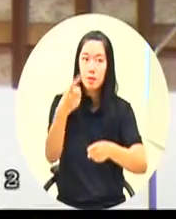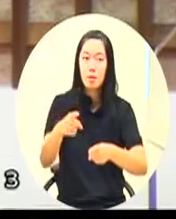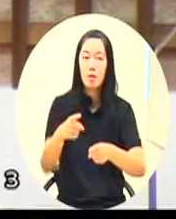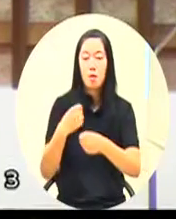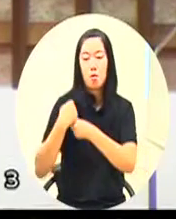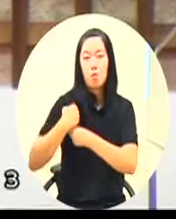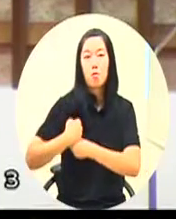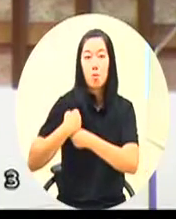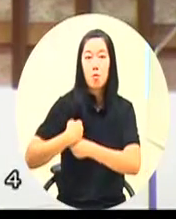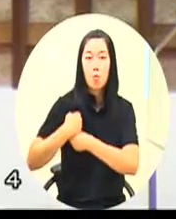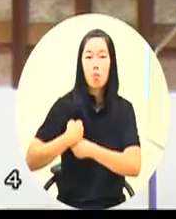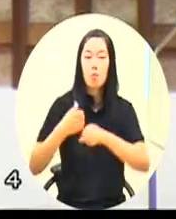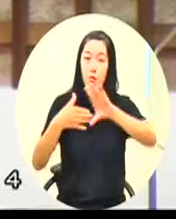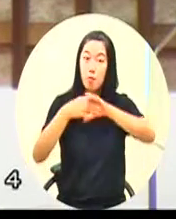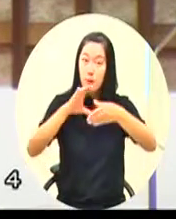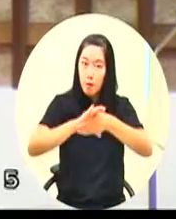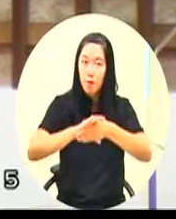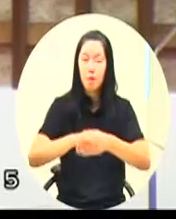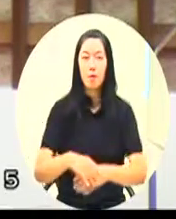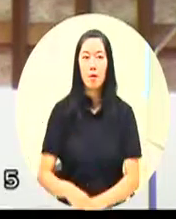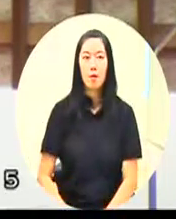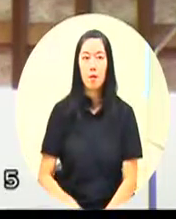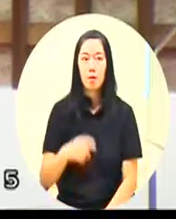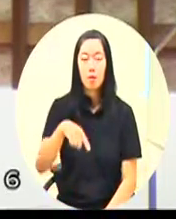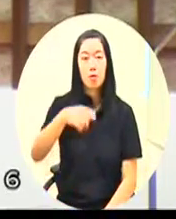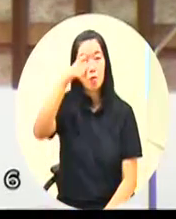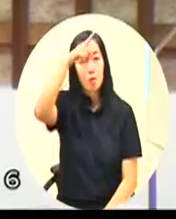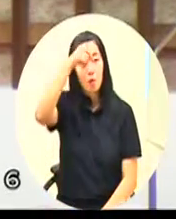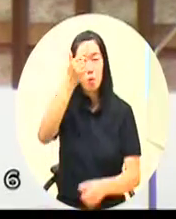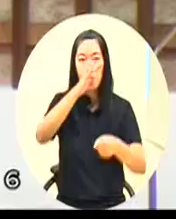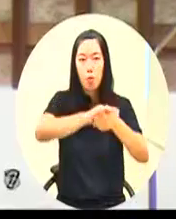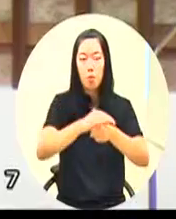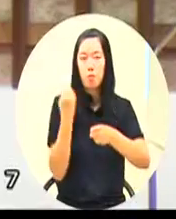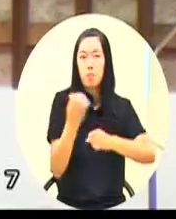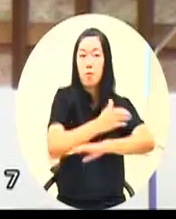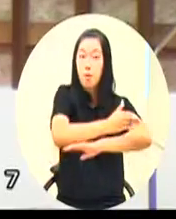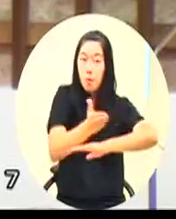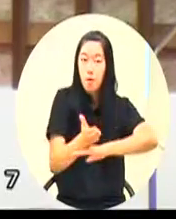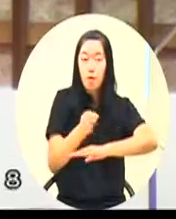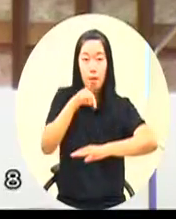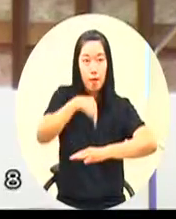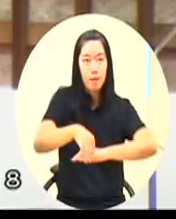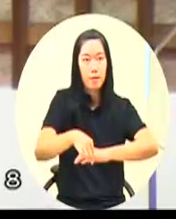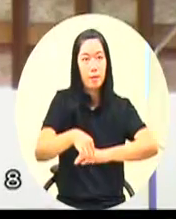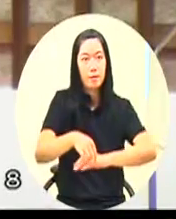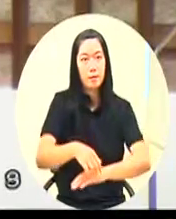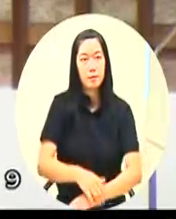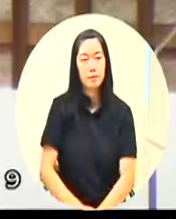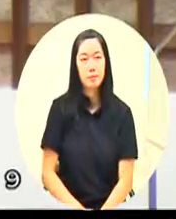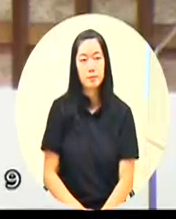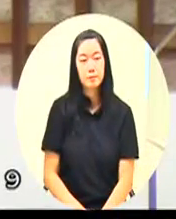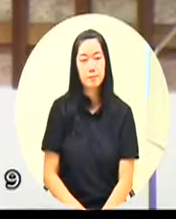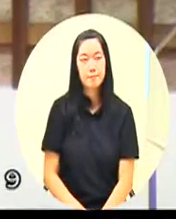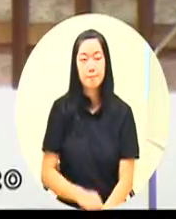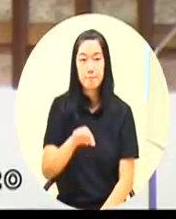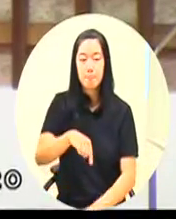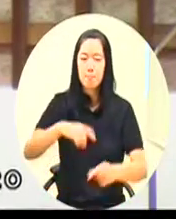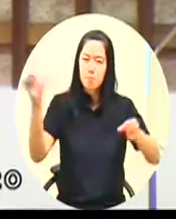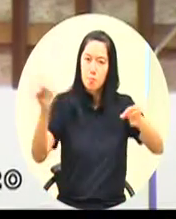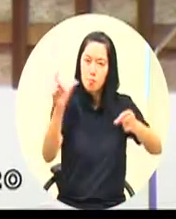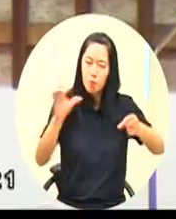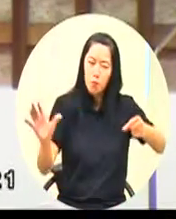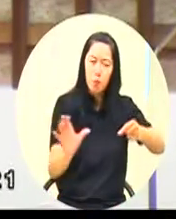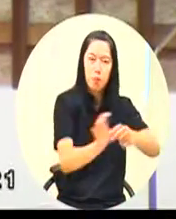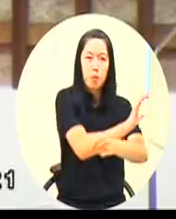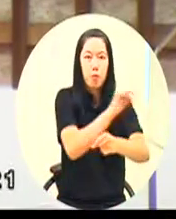化，我再请教你一下，现在黄埔新村在这一次的一个台风过后的一